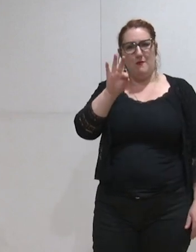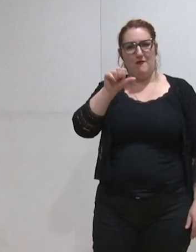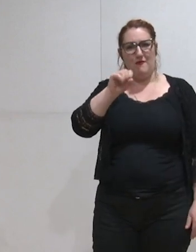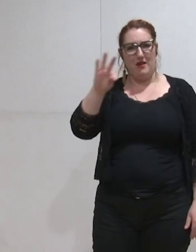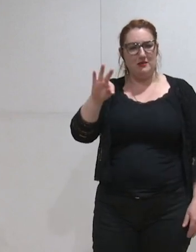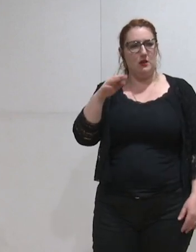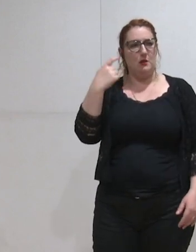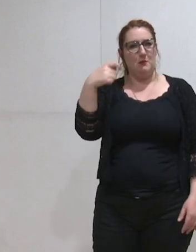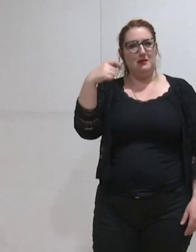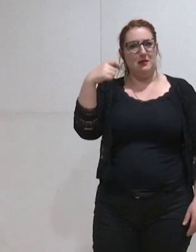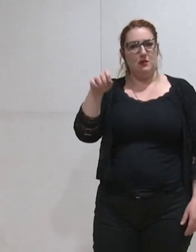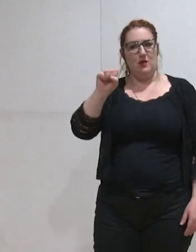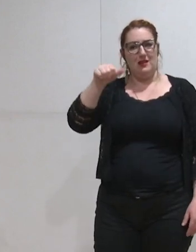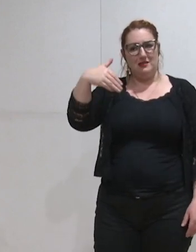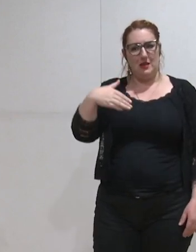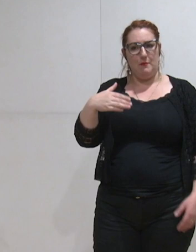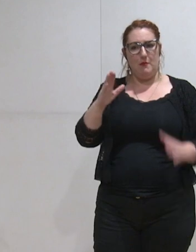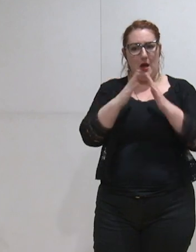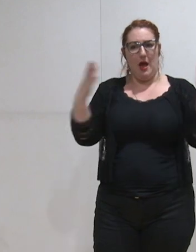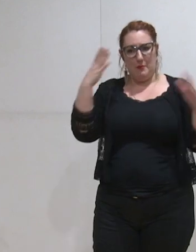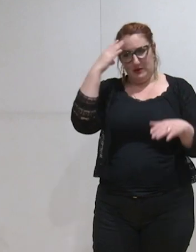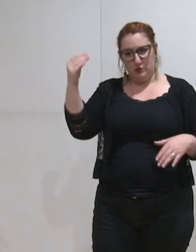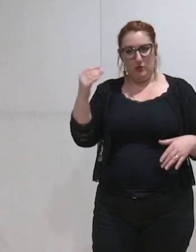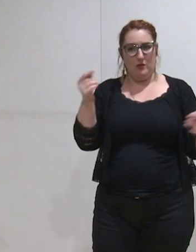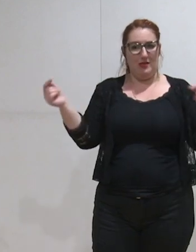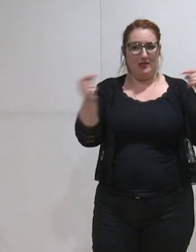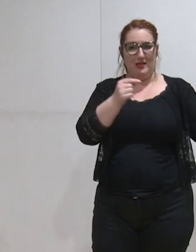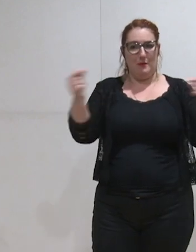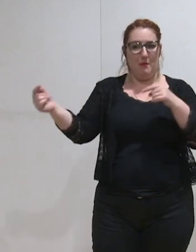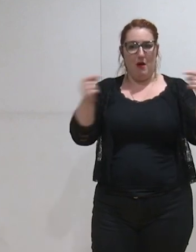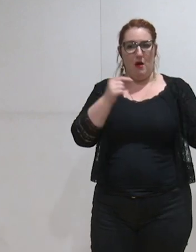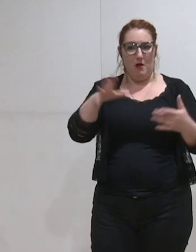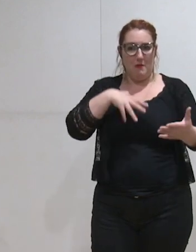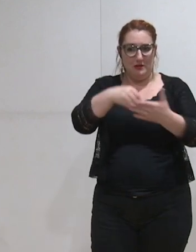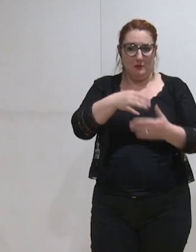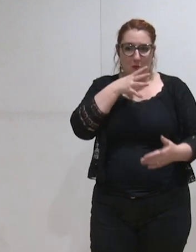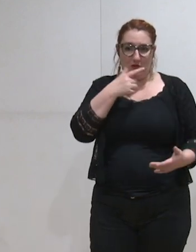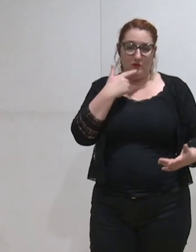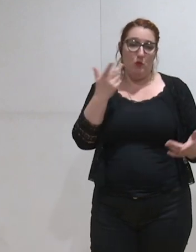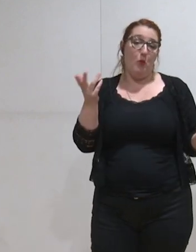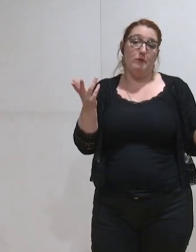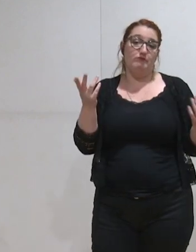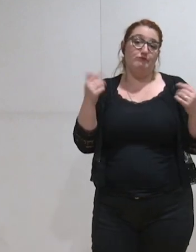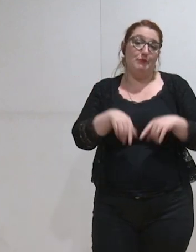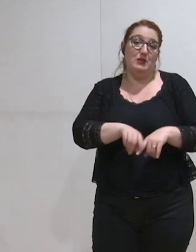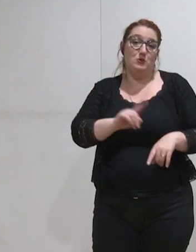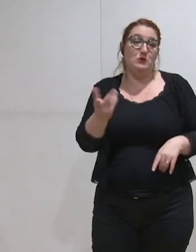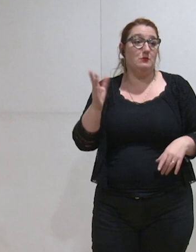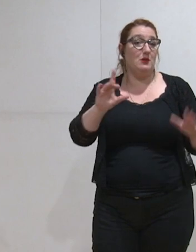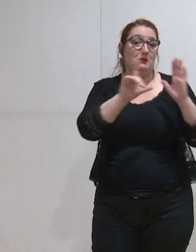SEM alpexo ne peut pas participer au débat et donc il y a une certaine asymétrie dans ce débat mais qui est